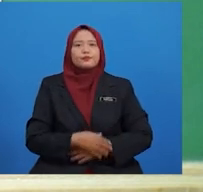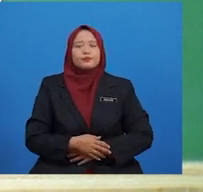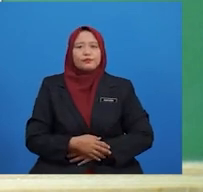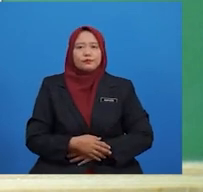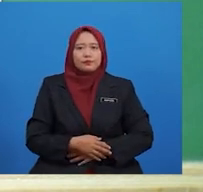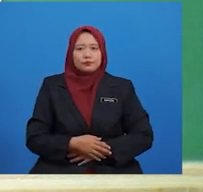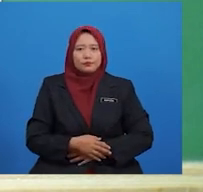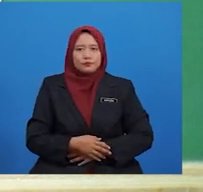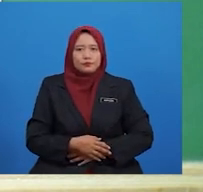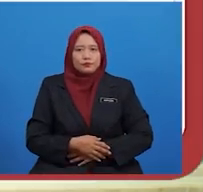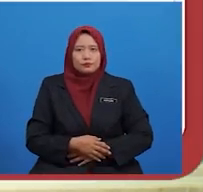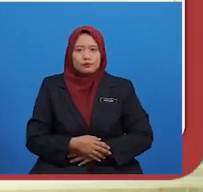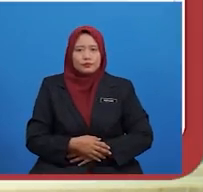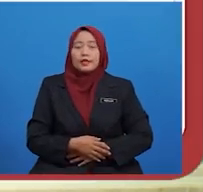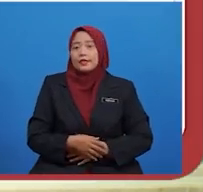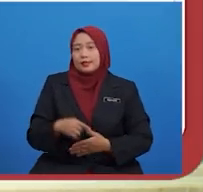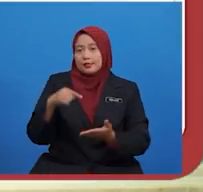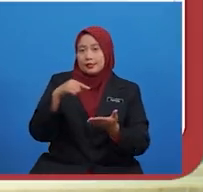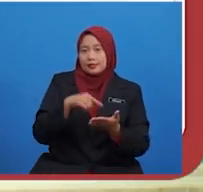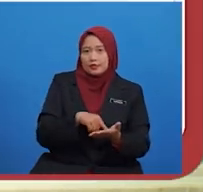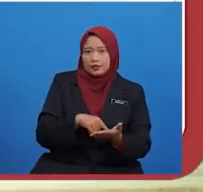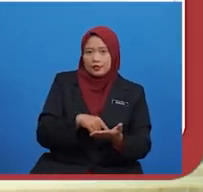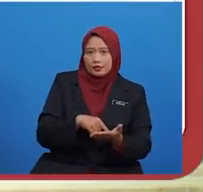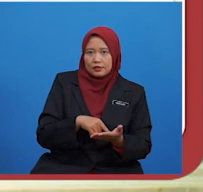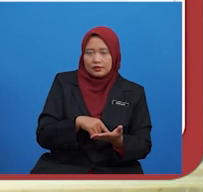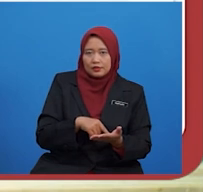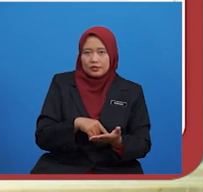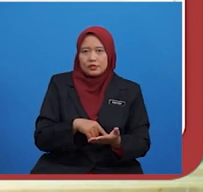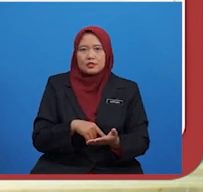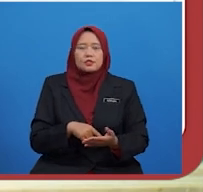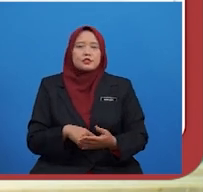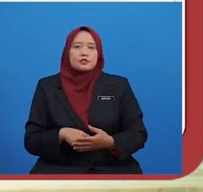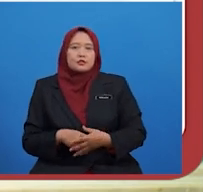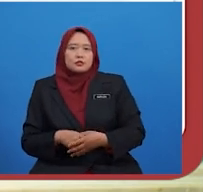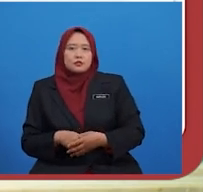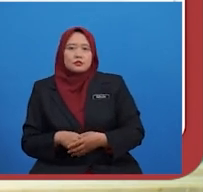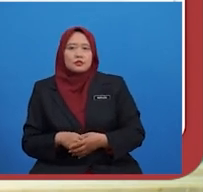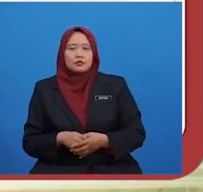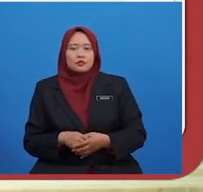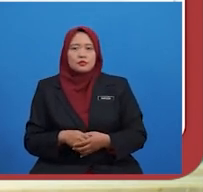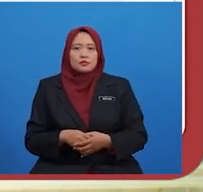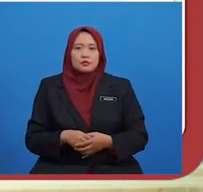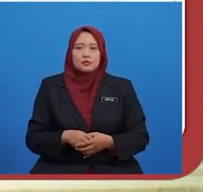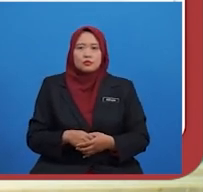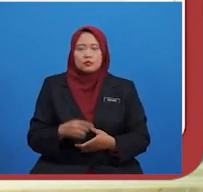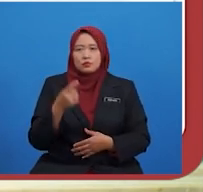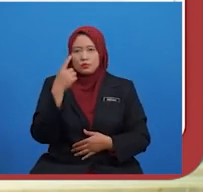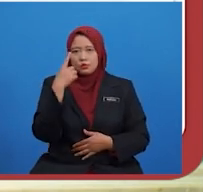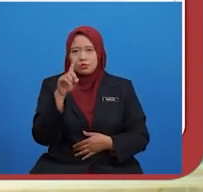ubah. Ini adalah sinteks umum untuk menetapkan nilai pembolek